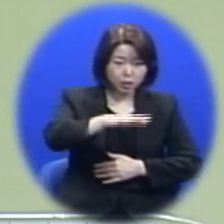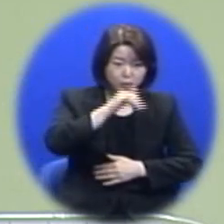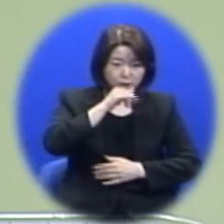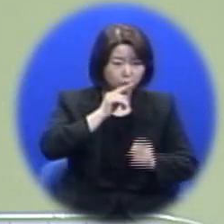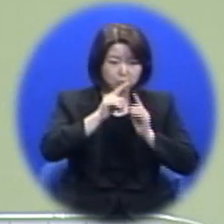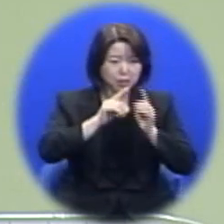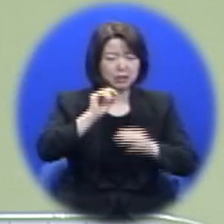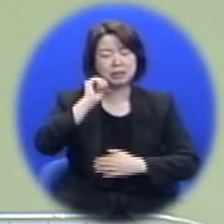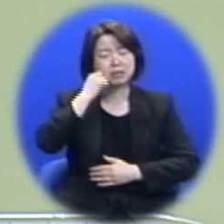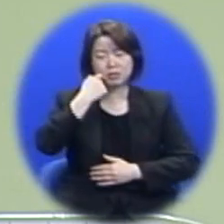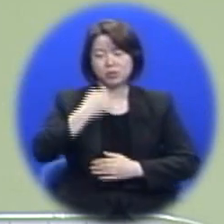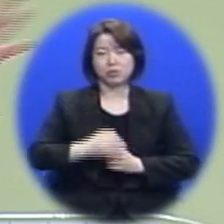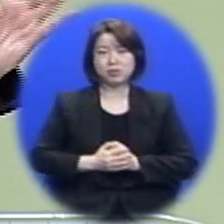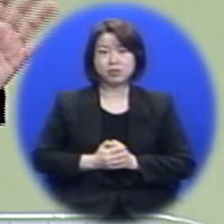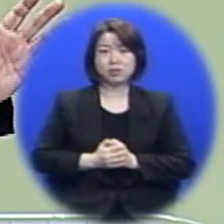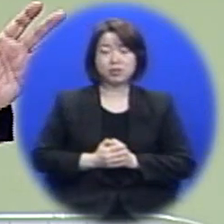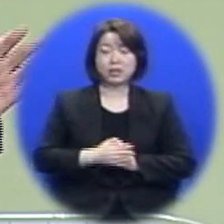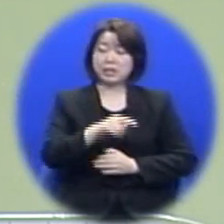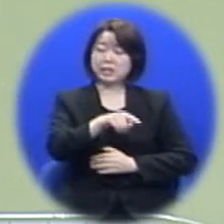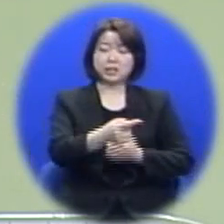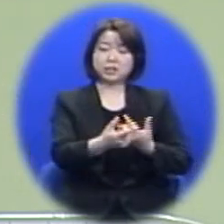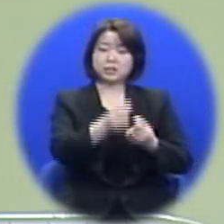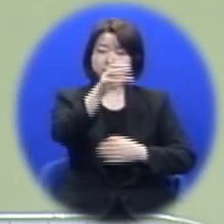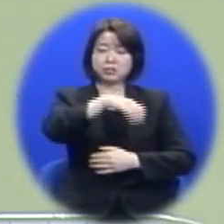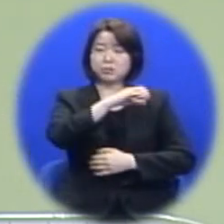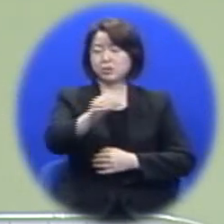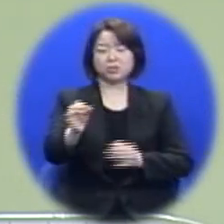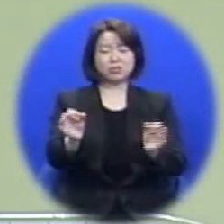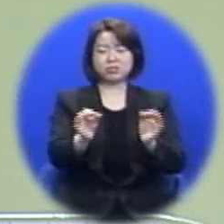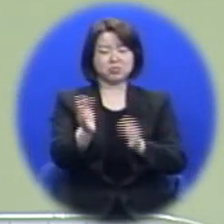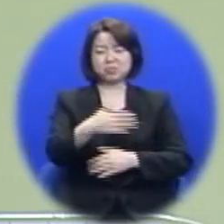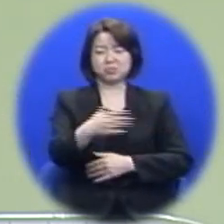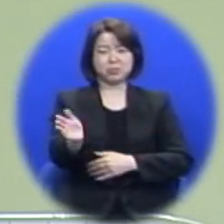없습니다 그런 십자가는 없어요